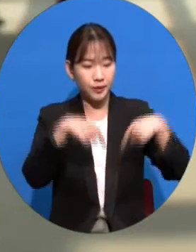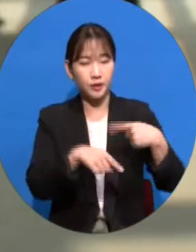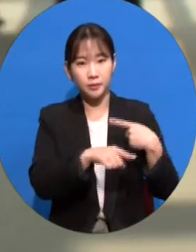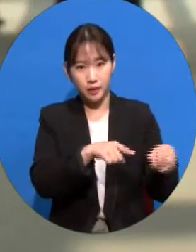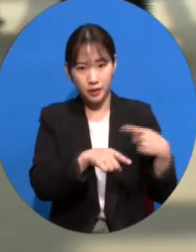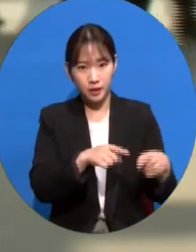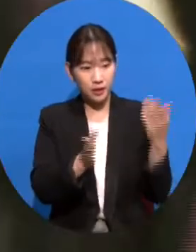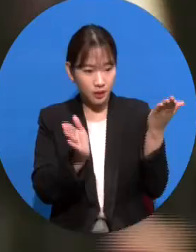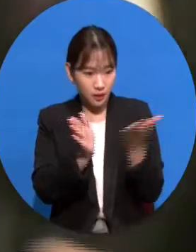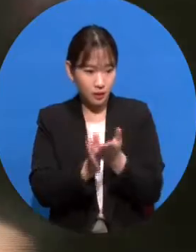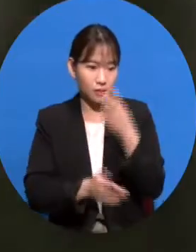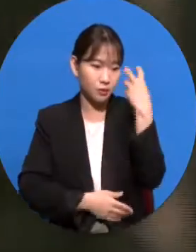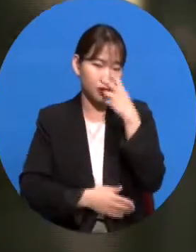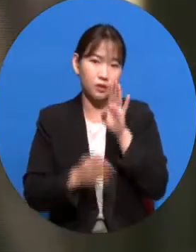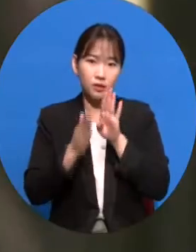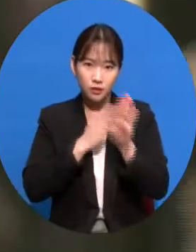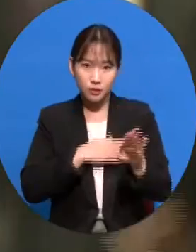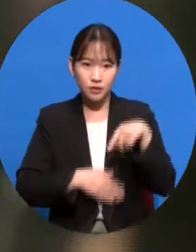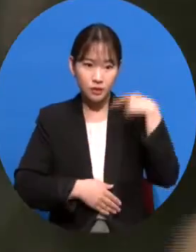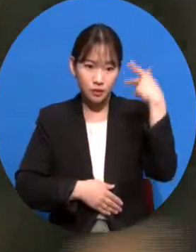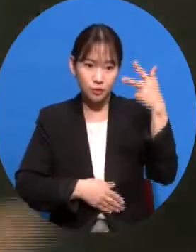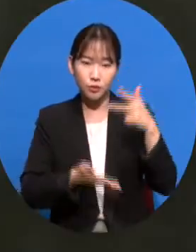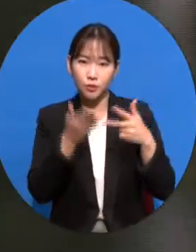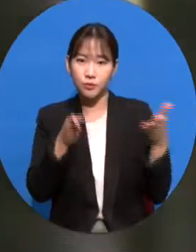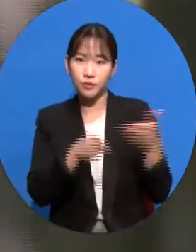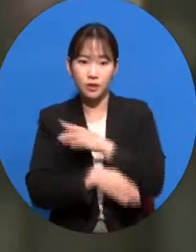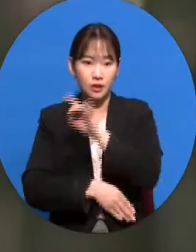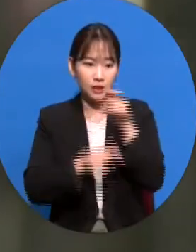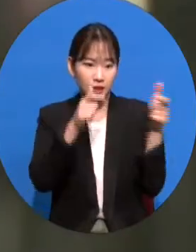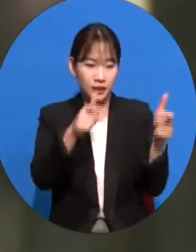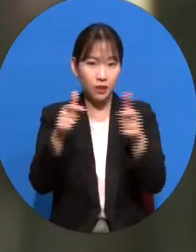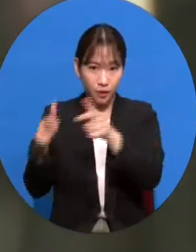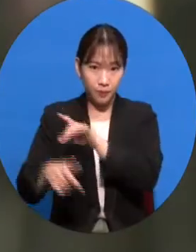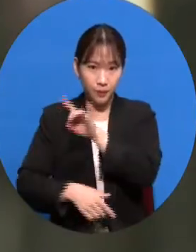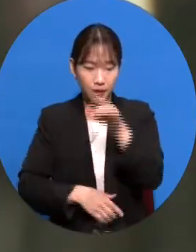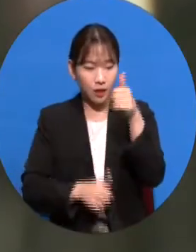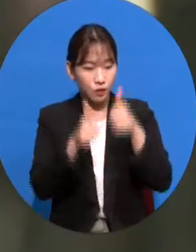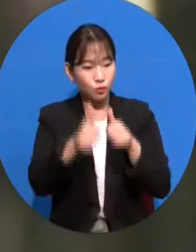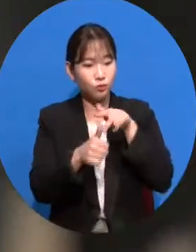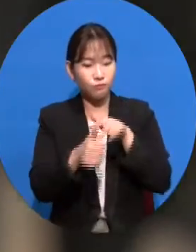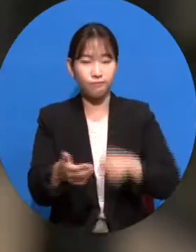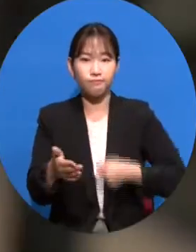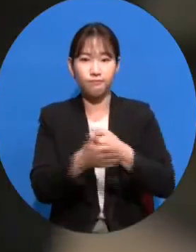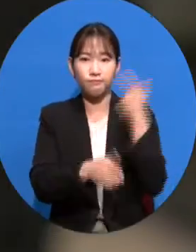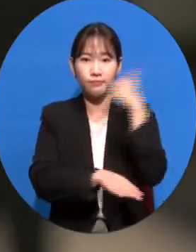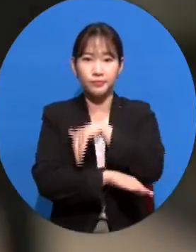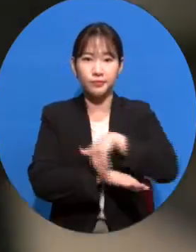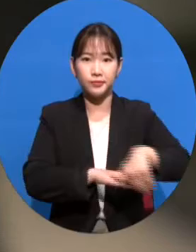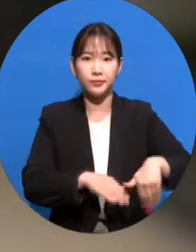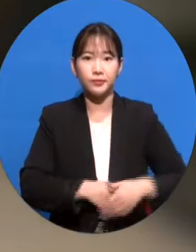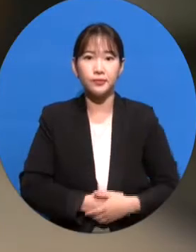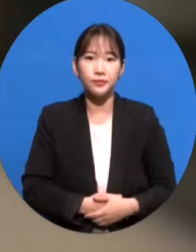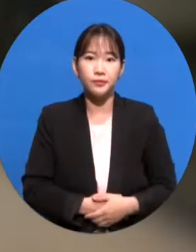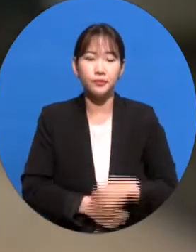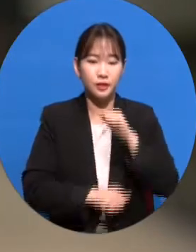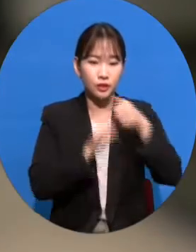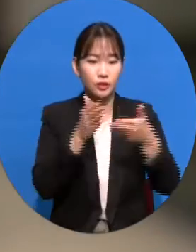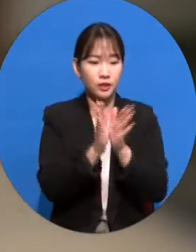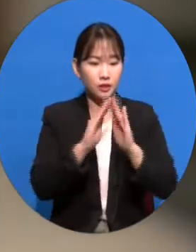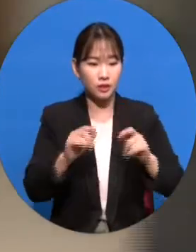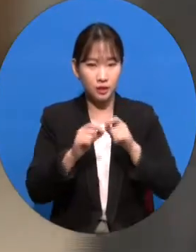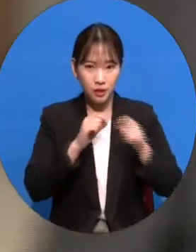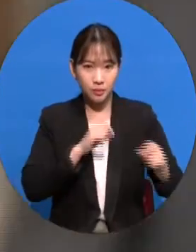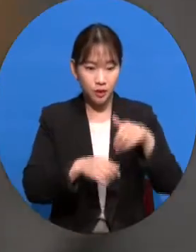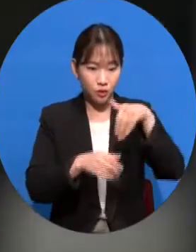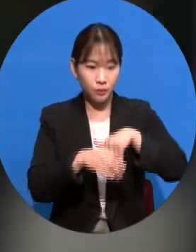적합도 조사 등을 거쳐 다음주 초부터 각 선거구별 경선 후보를 결정할 예정입니다 민주당 전남도당